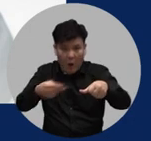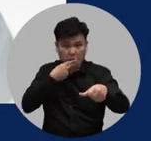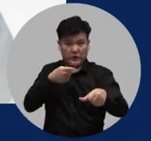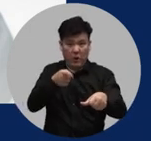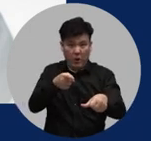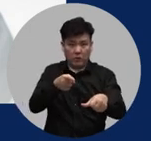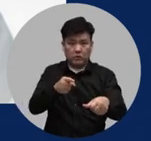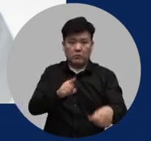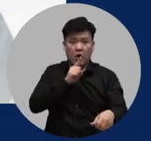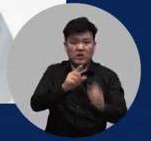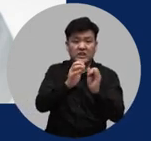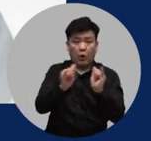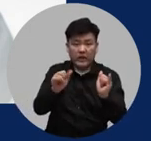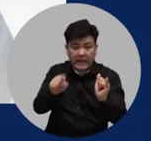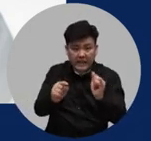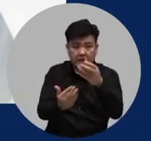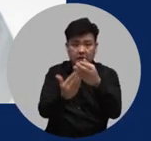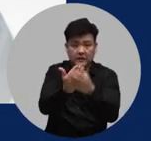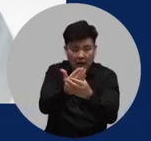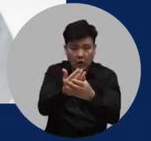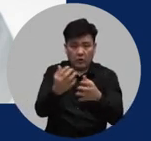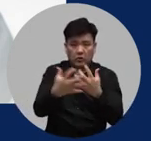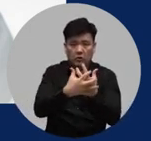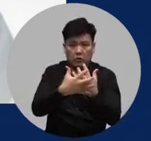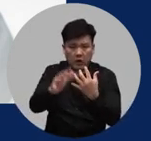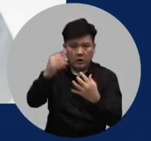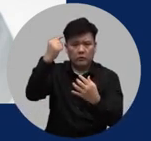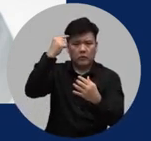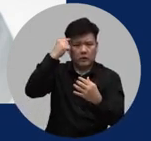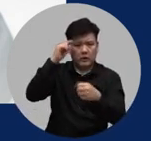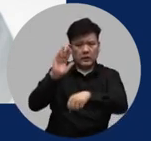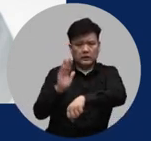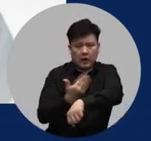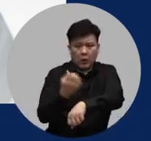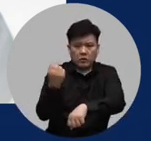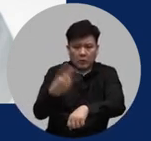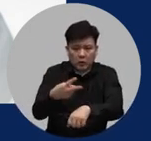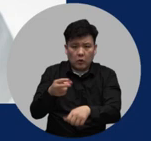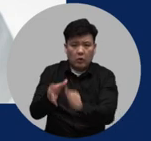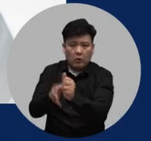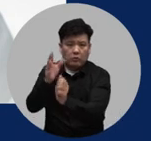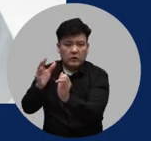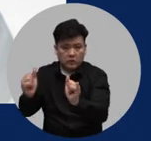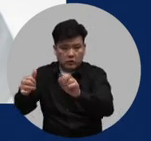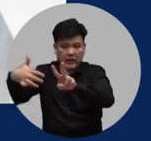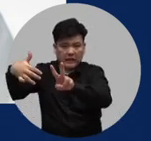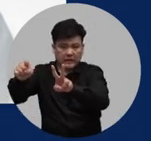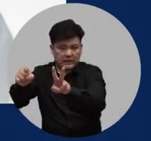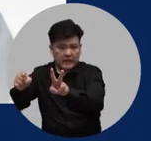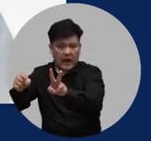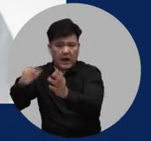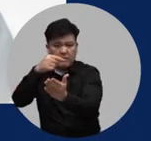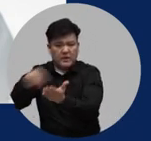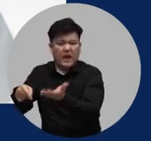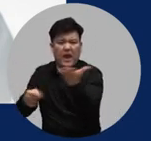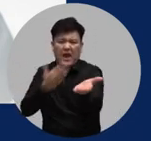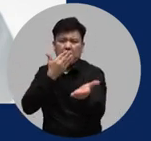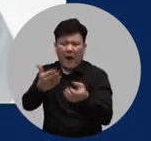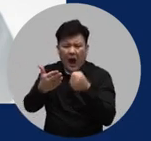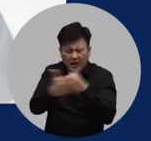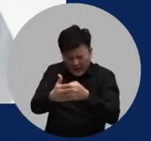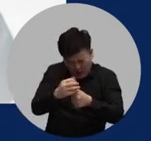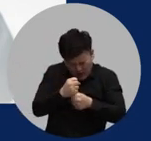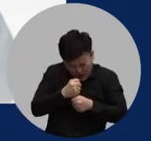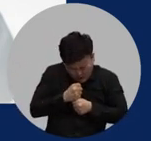경우 신고인이 해당 사건을 왜곡되게 인식하거나 피신고인이 2차 피해를 가할 수 있으니